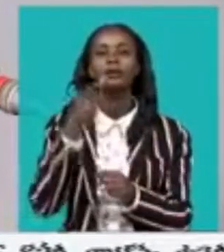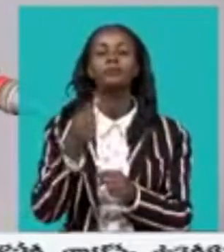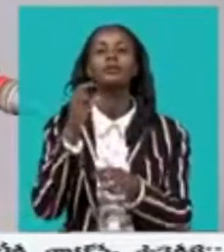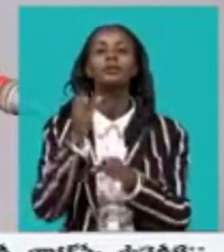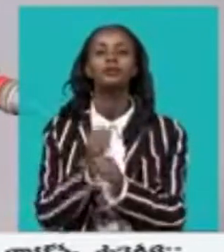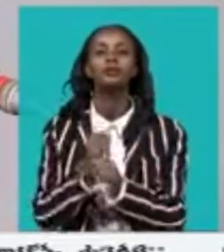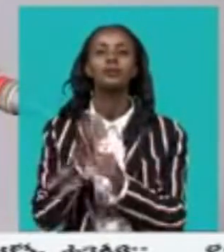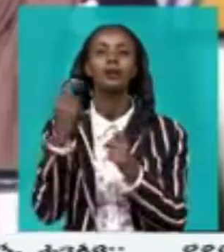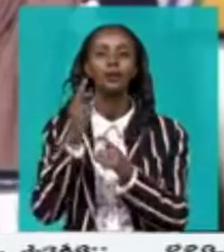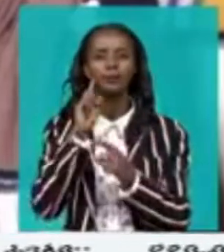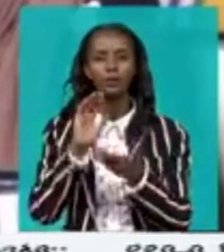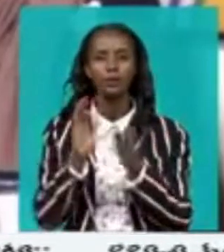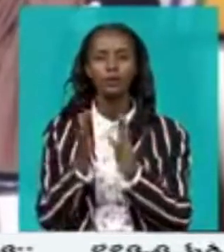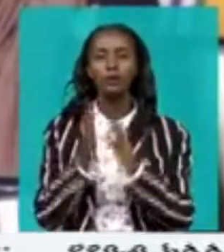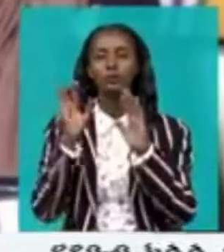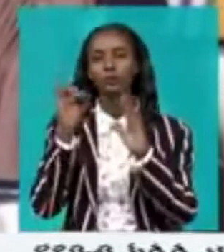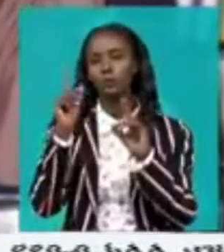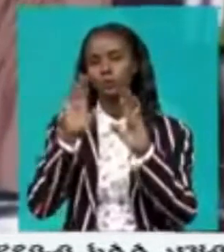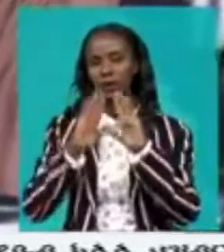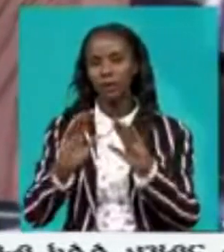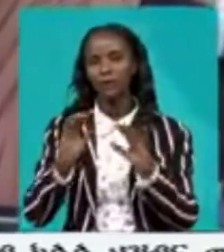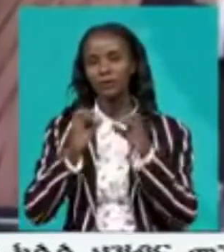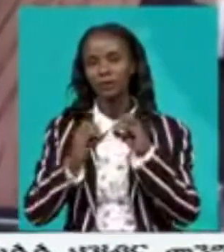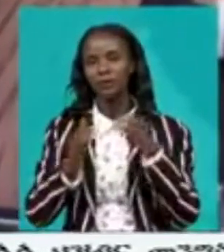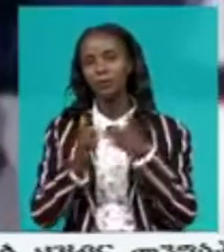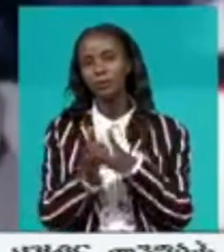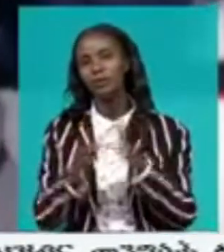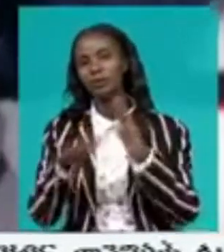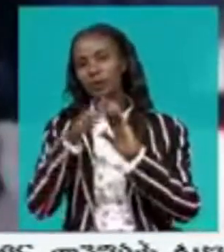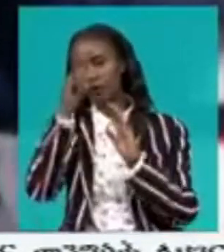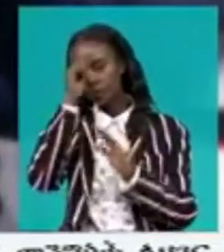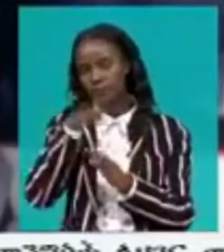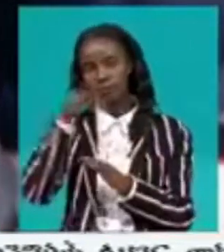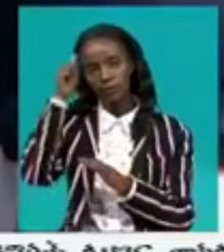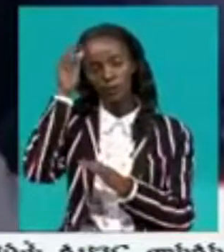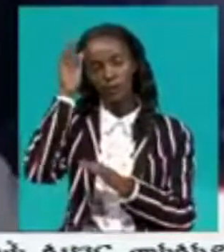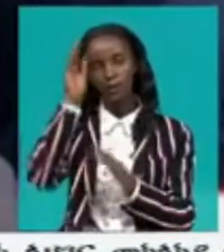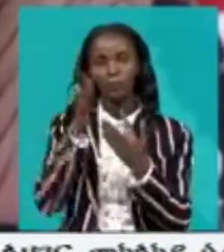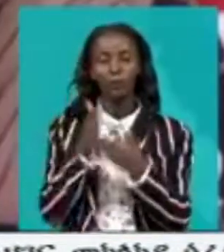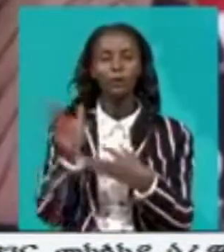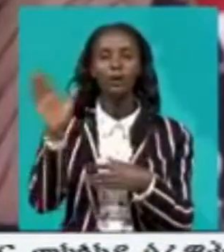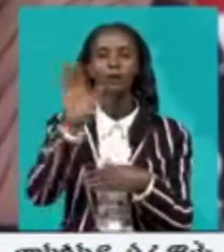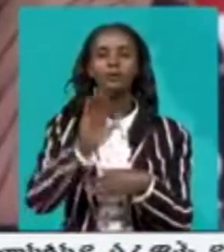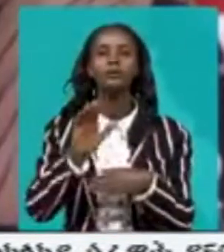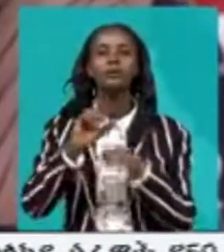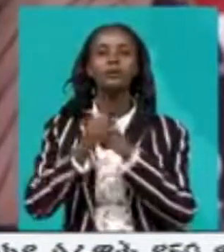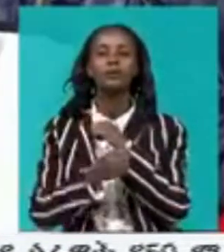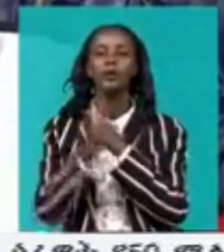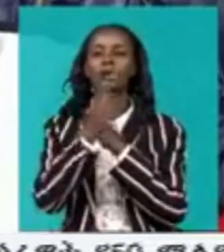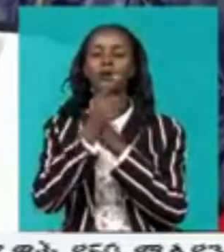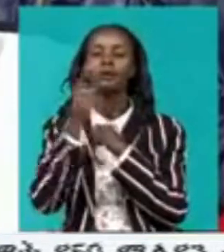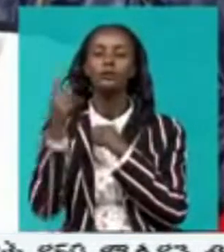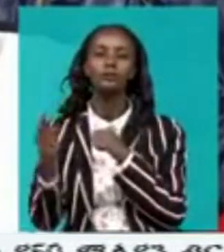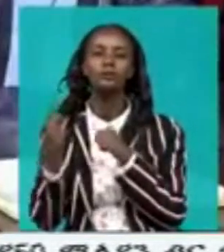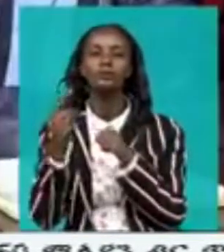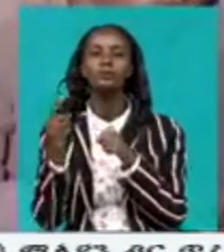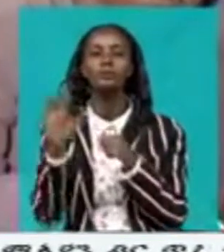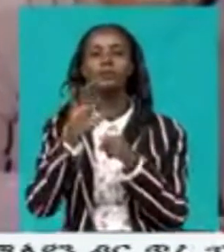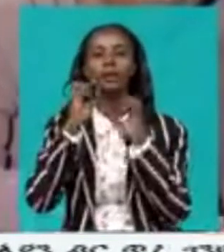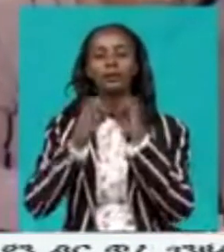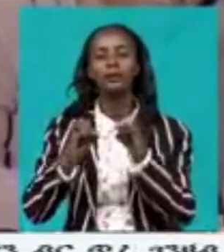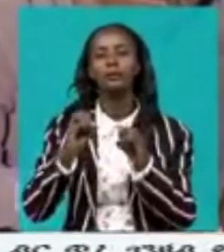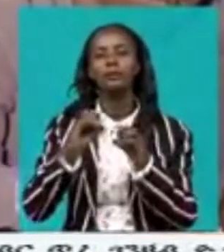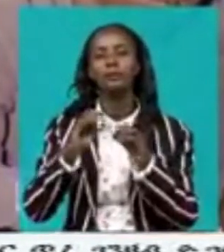ብንይዝ ጠቃሚ ነው የሚሆነው። የዞኑ ሰላምና ጸጥታ መምሪያ ተወካይ አቶ አብዱልሀፊዝ ሁሴን በበኩላቸውም በዞኑ በአንዳንድ አካባቢዎች የጸጥታው